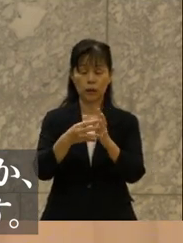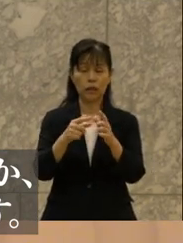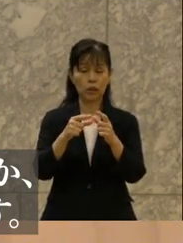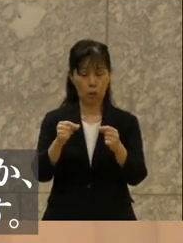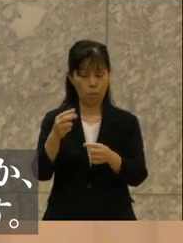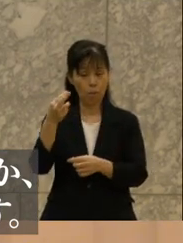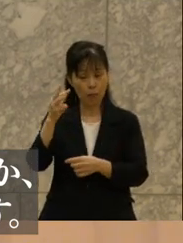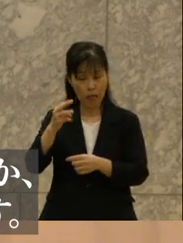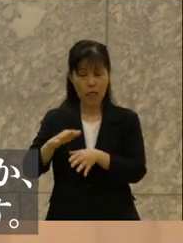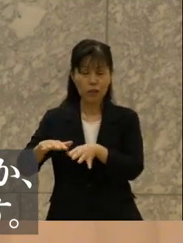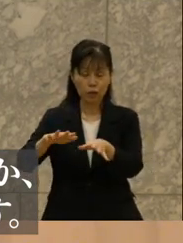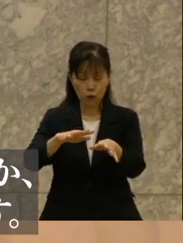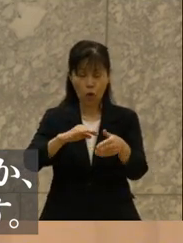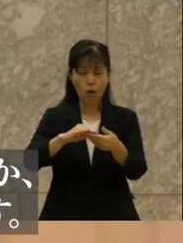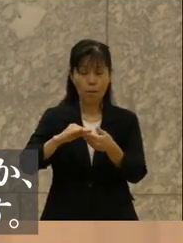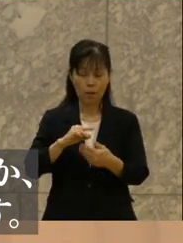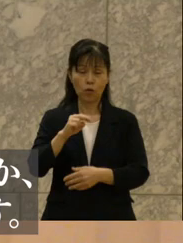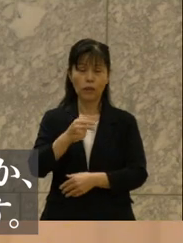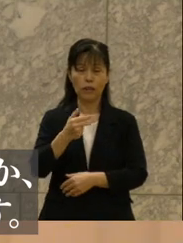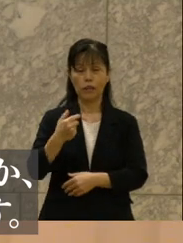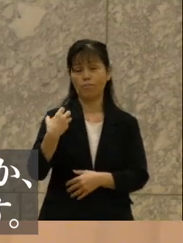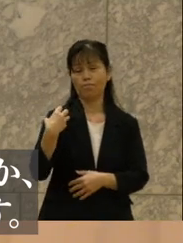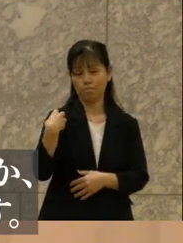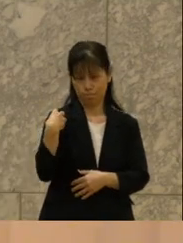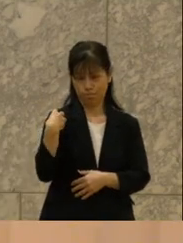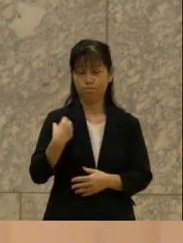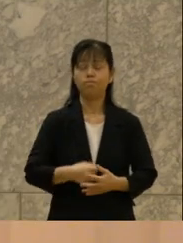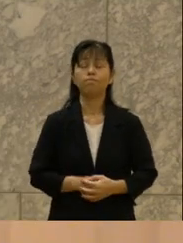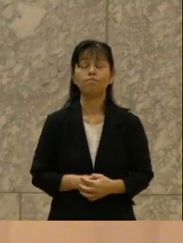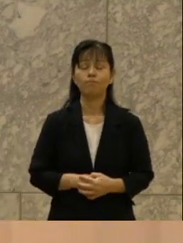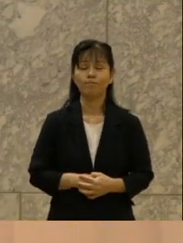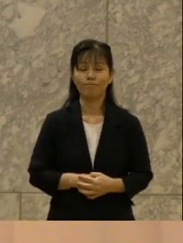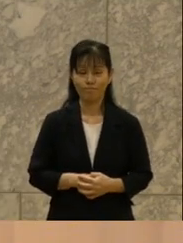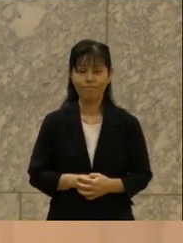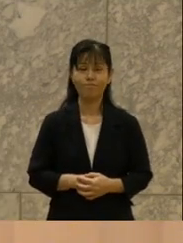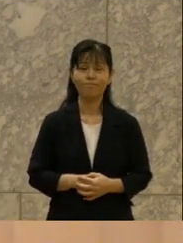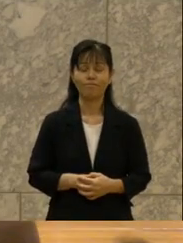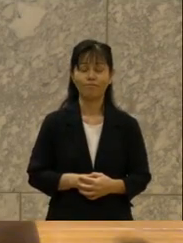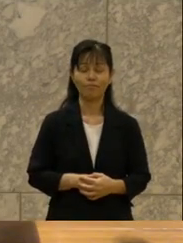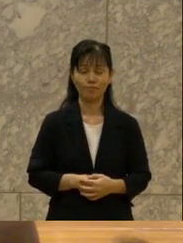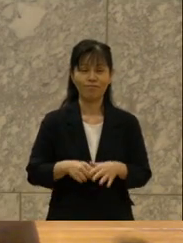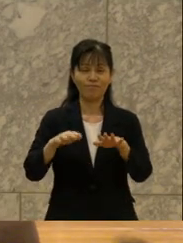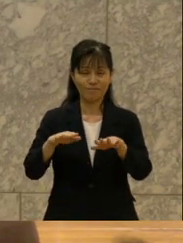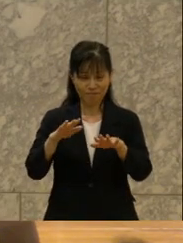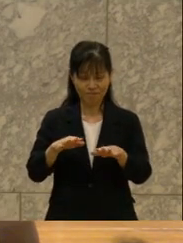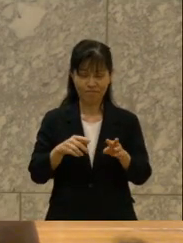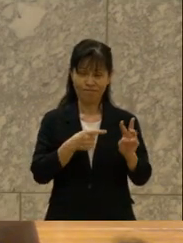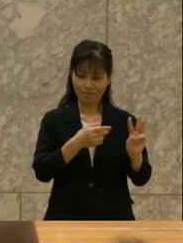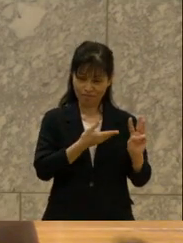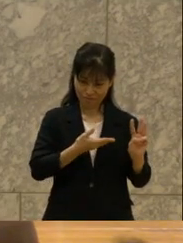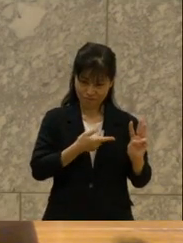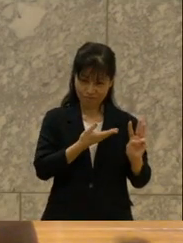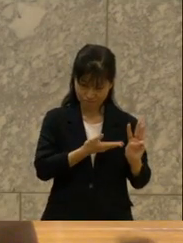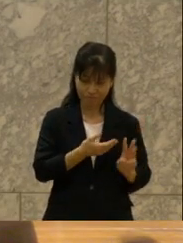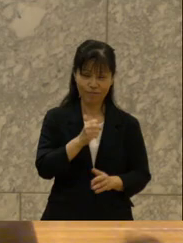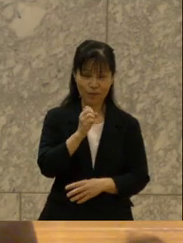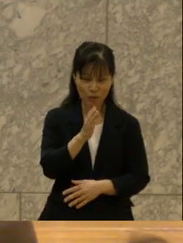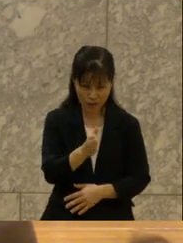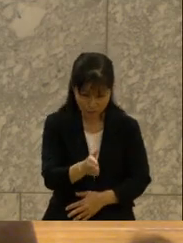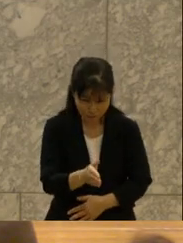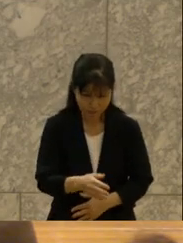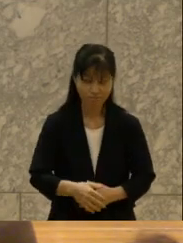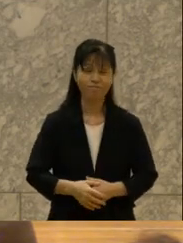パラ陸上競技連盟理事も務めていらっしゃいますということで本日は皆様どうぞよろしくお願いいたし